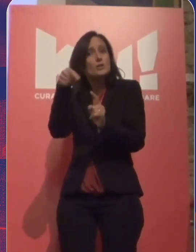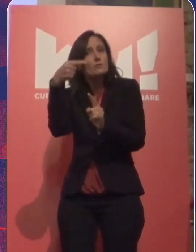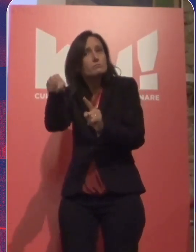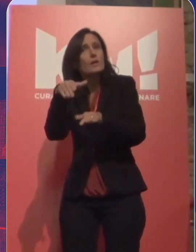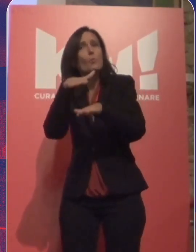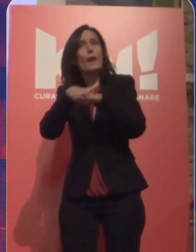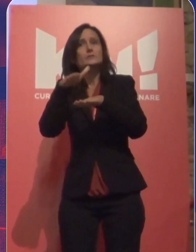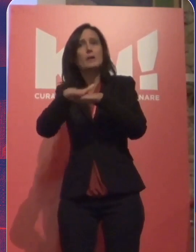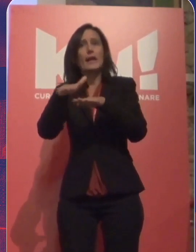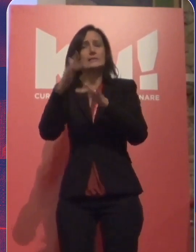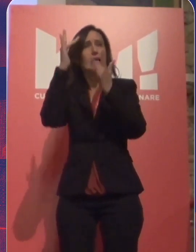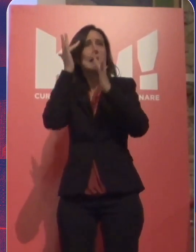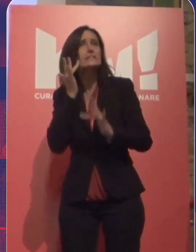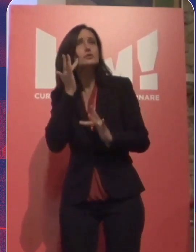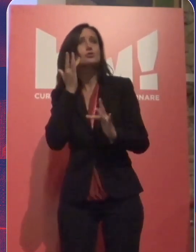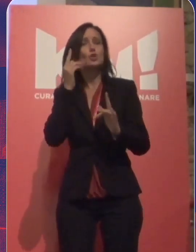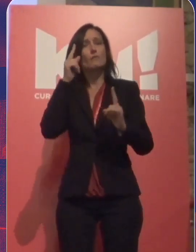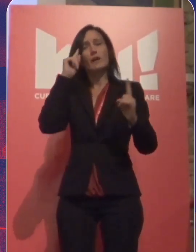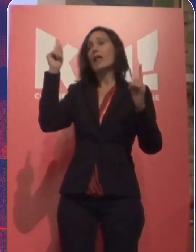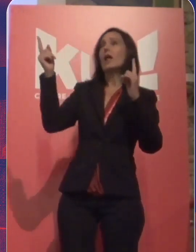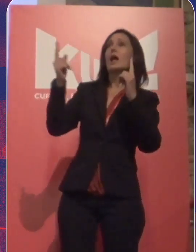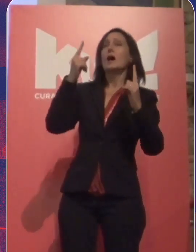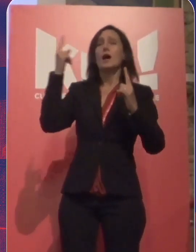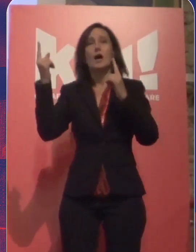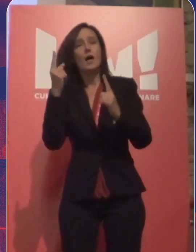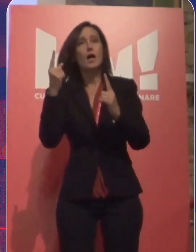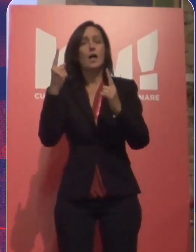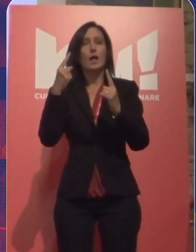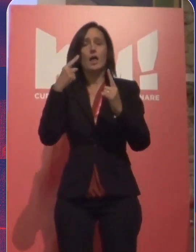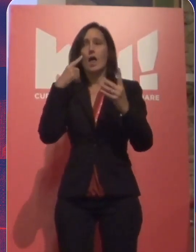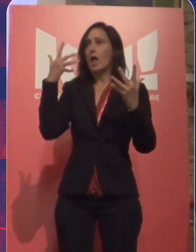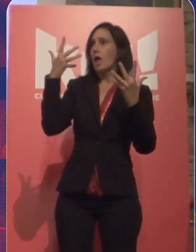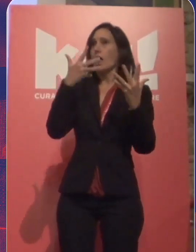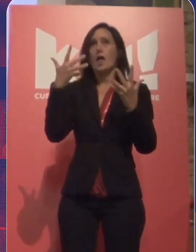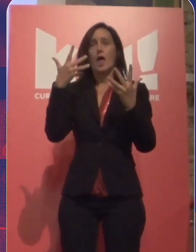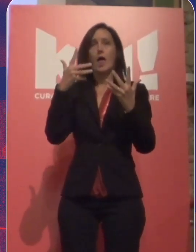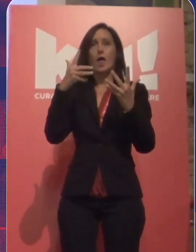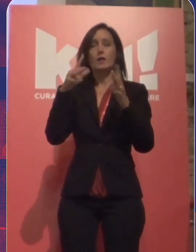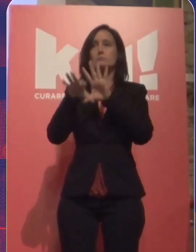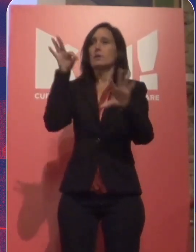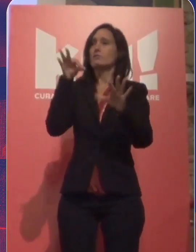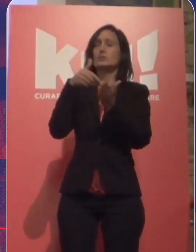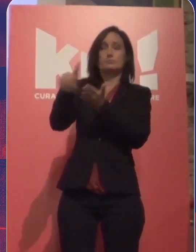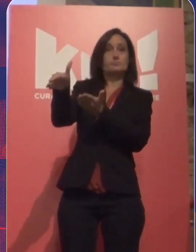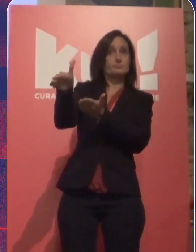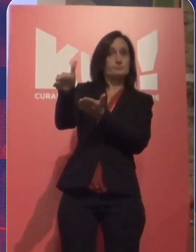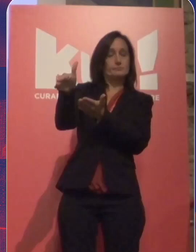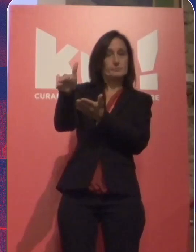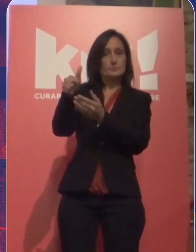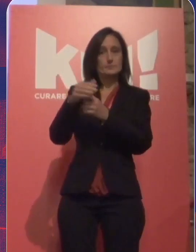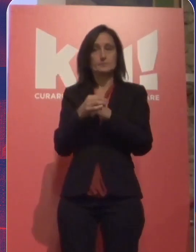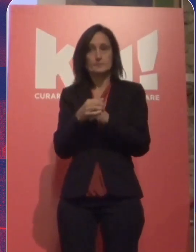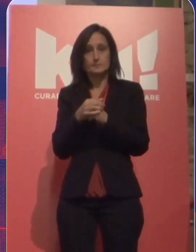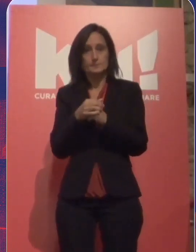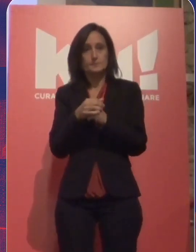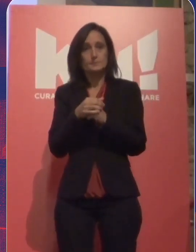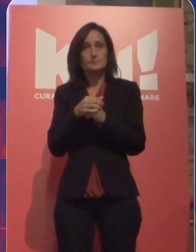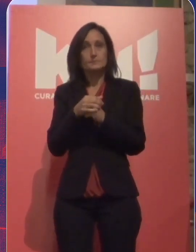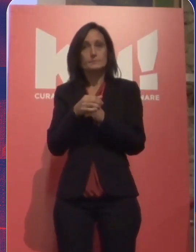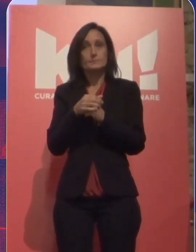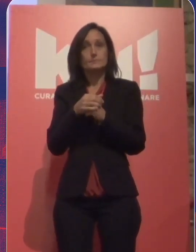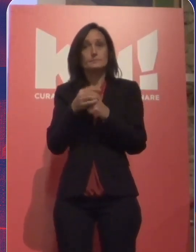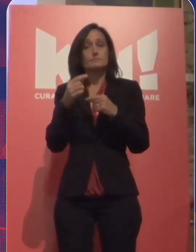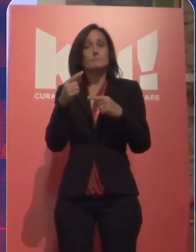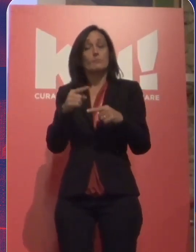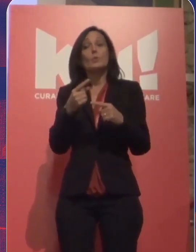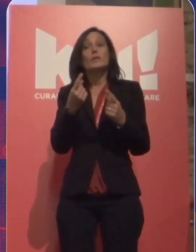della libertà e queste due anime che abbiamo distinto no quindi l'anima appunto